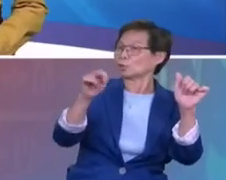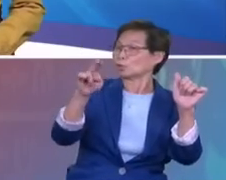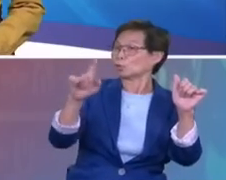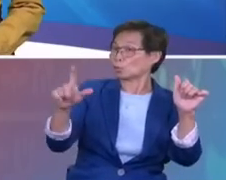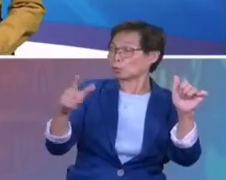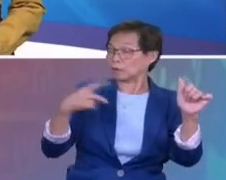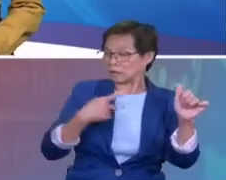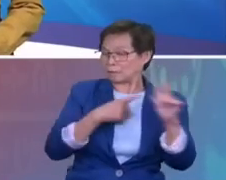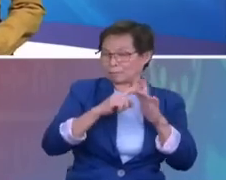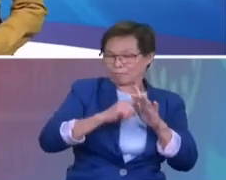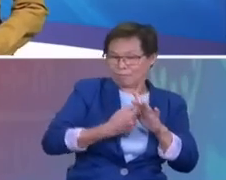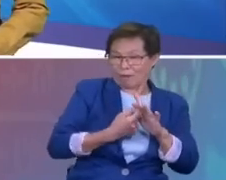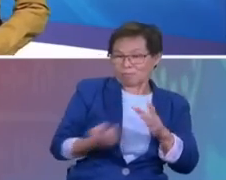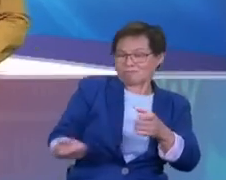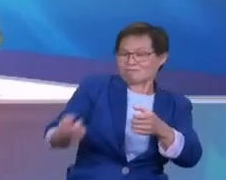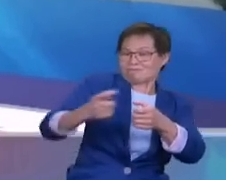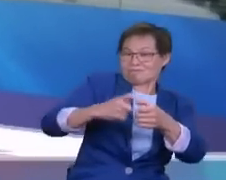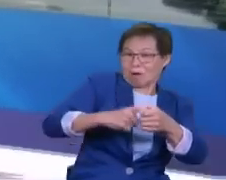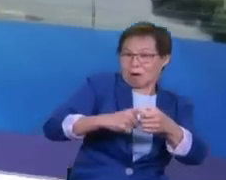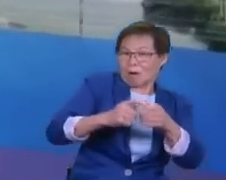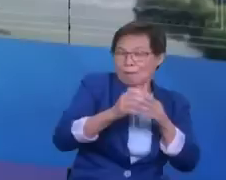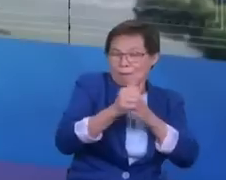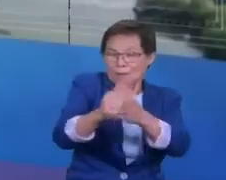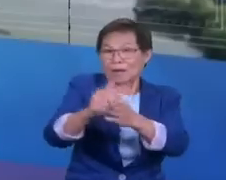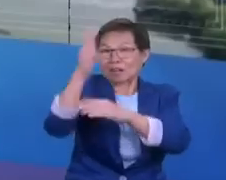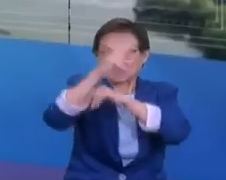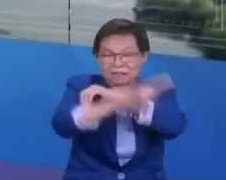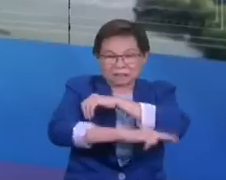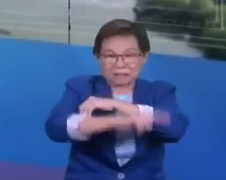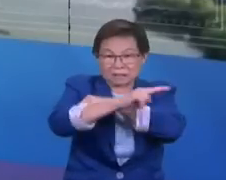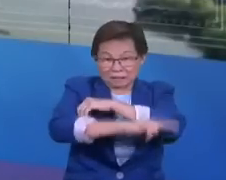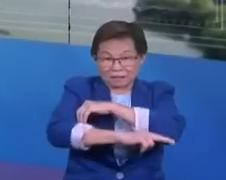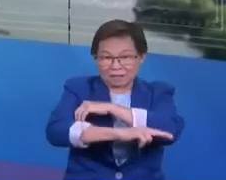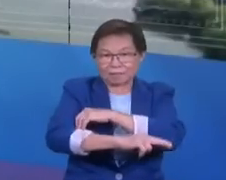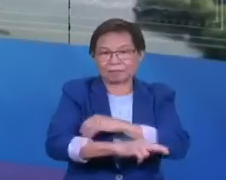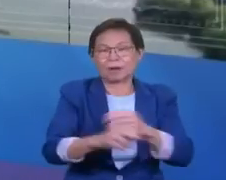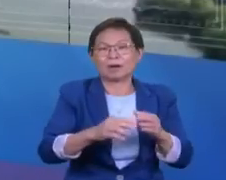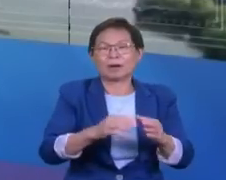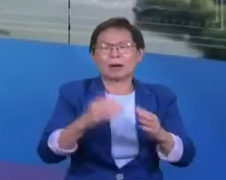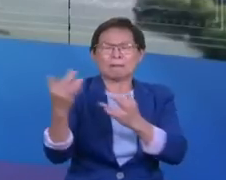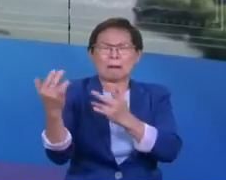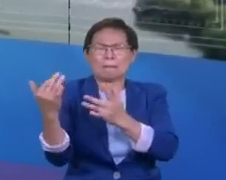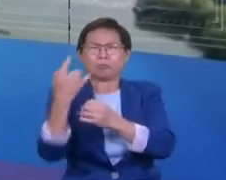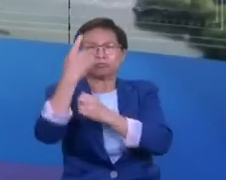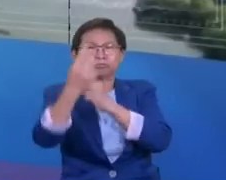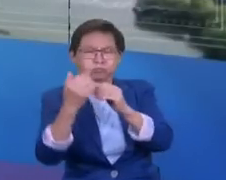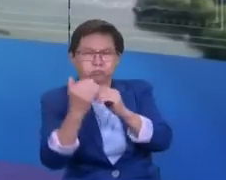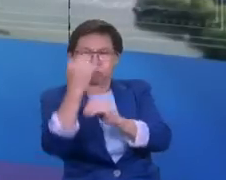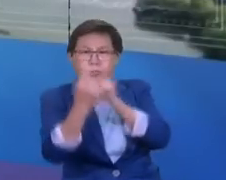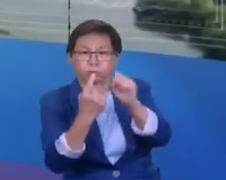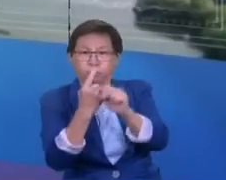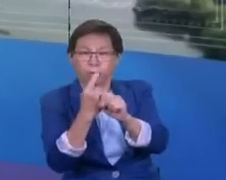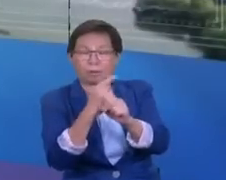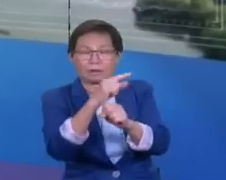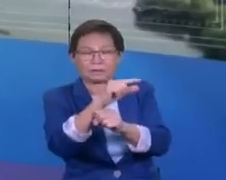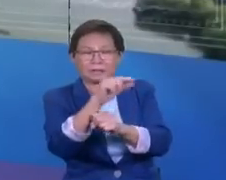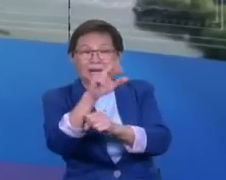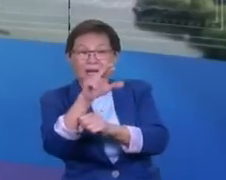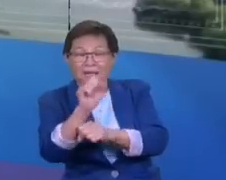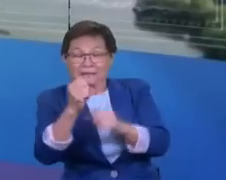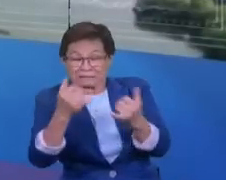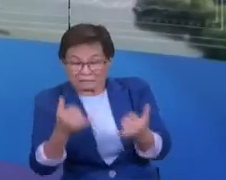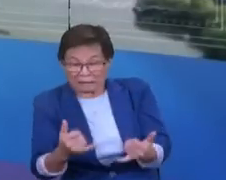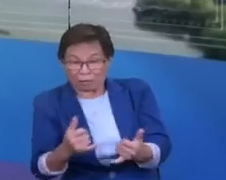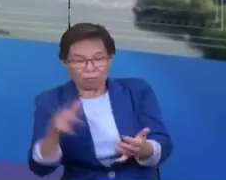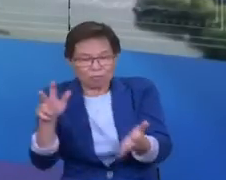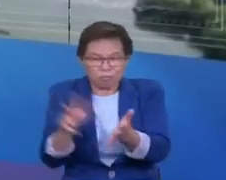kita mulakan terlebih dahulu mengenai kepimpinan kerajaan Negeri Penantian lebih setahun akhirnya gabungan rakyat Sabah GRS